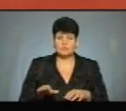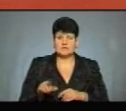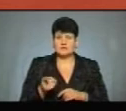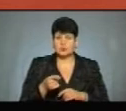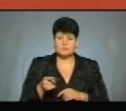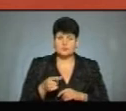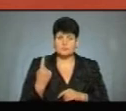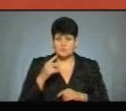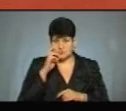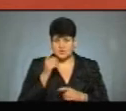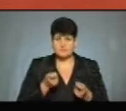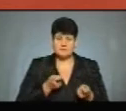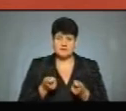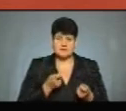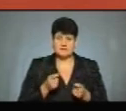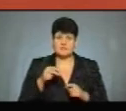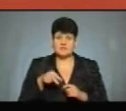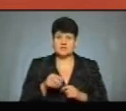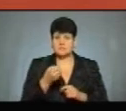Тернопільської обласної державної адміністрації